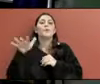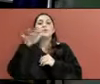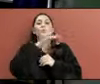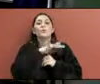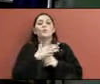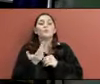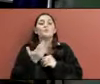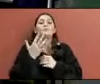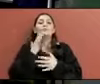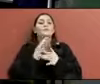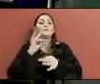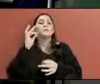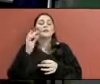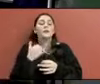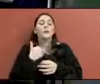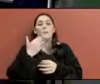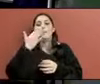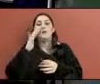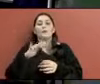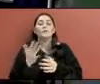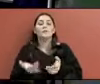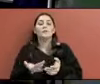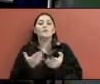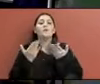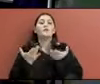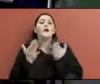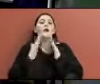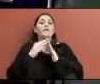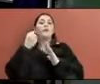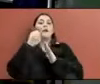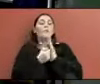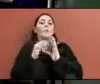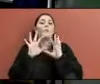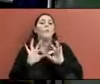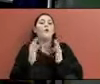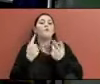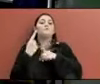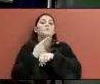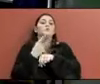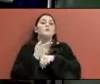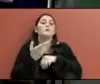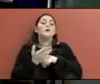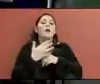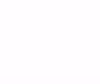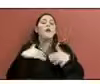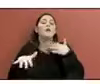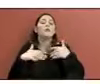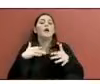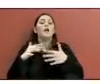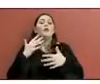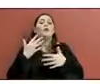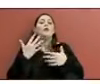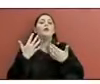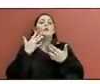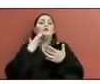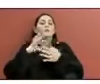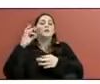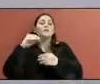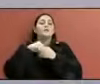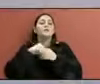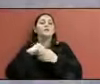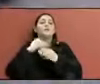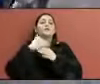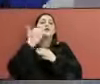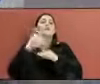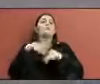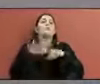vatandaşlardan bekliyorum. İşte evde kalmak böyle bir şey. Yani engelli vatandaşlar için özellikle. Evet,